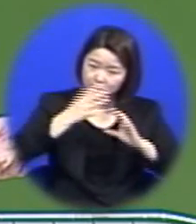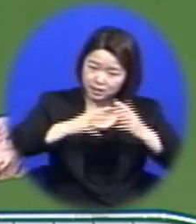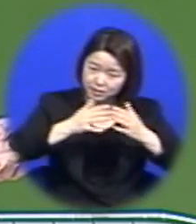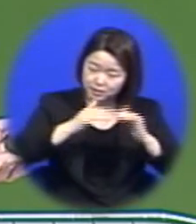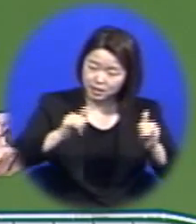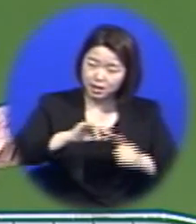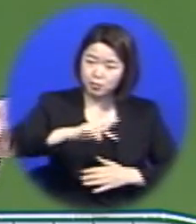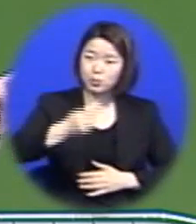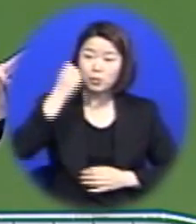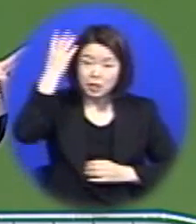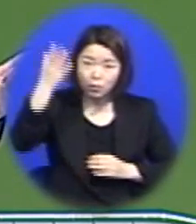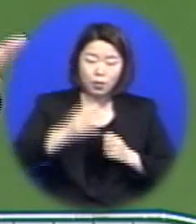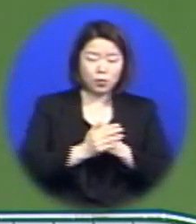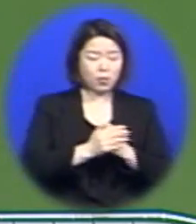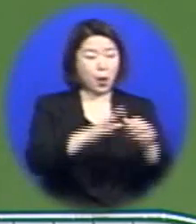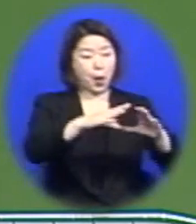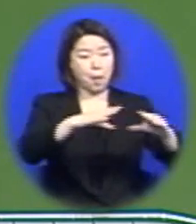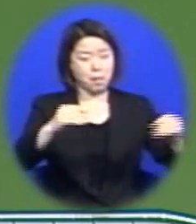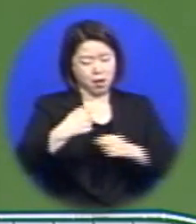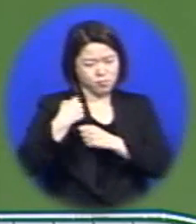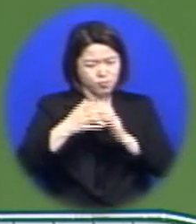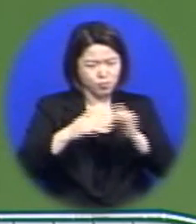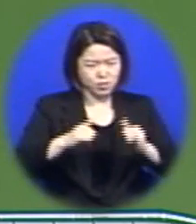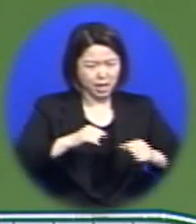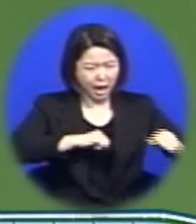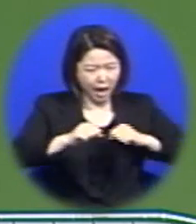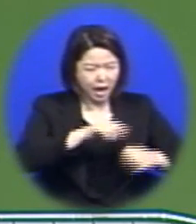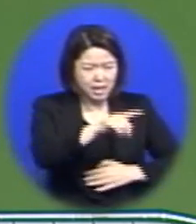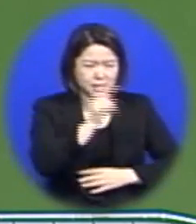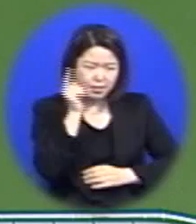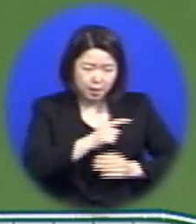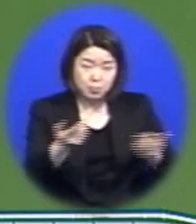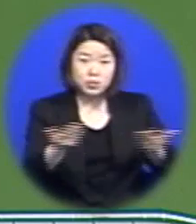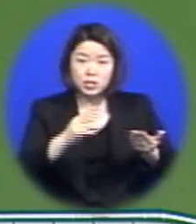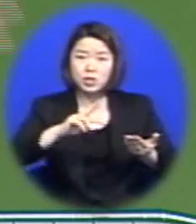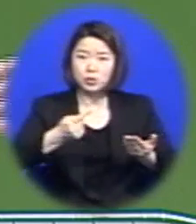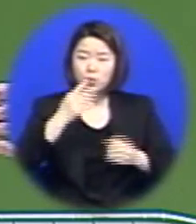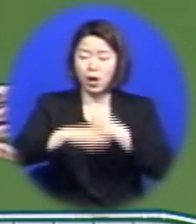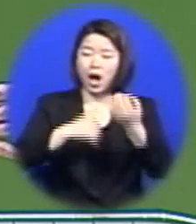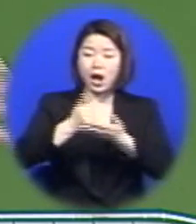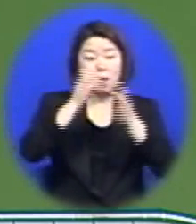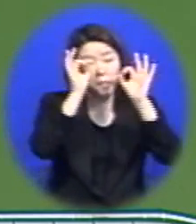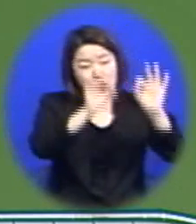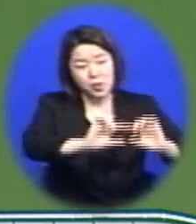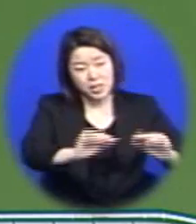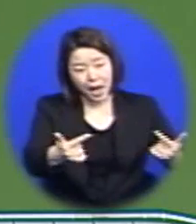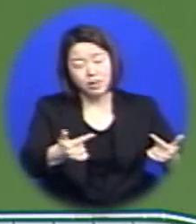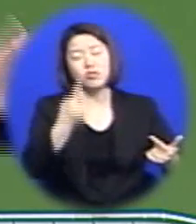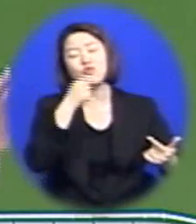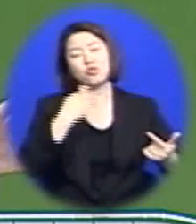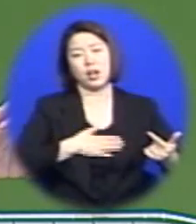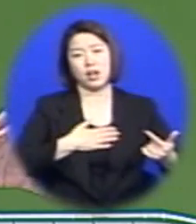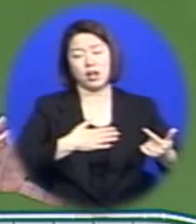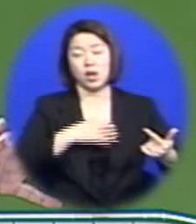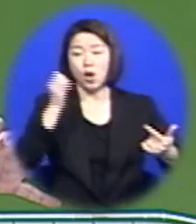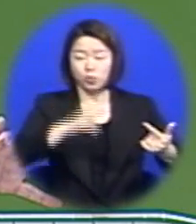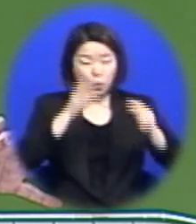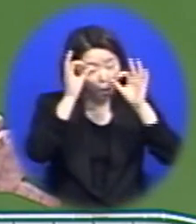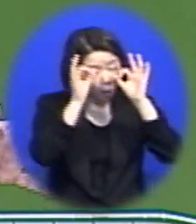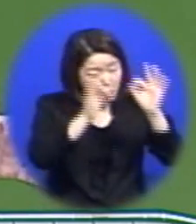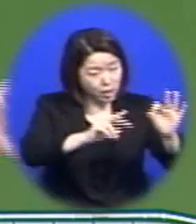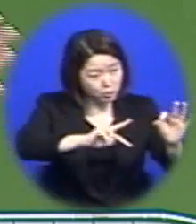잊어버리고 바론 군사들이 저지르는 저 만행도 하나님이 안보시는 줄 알 면 또 잊어버리 줄